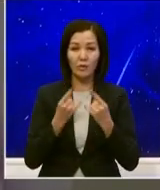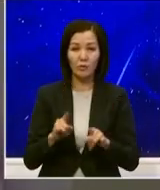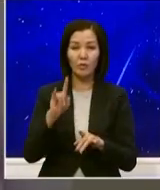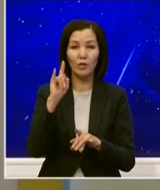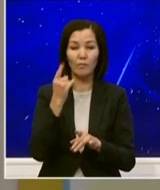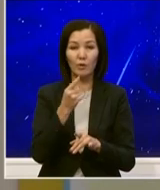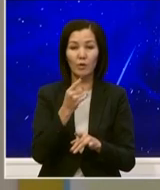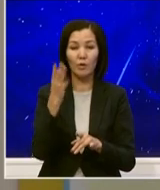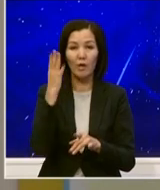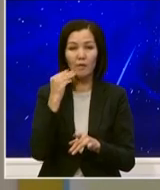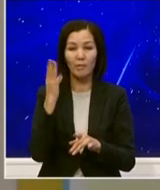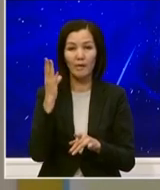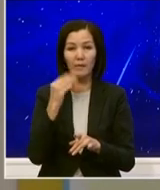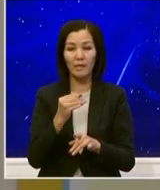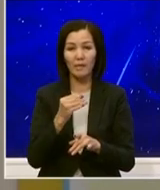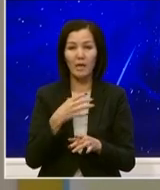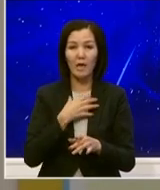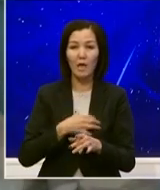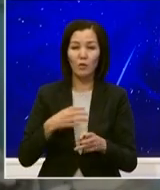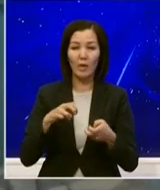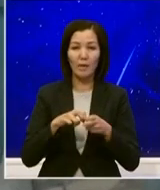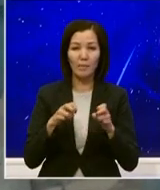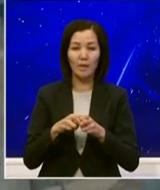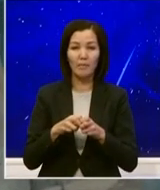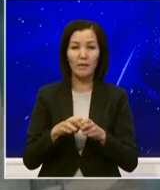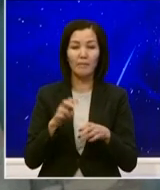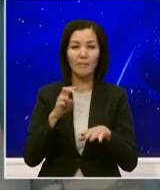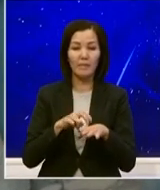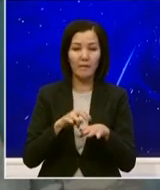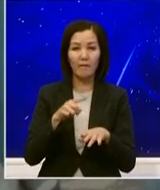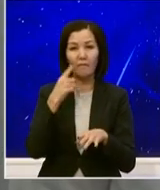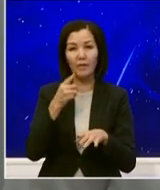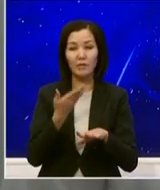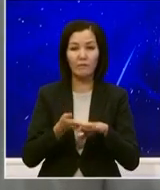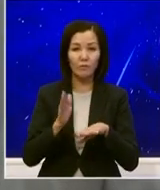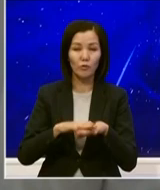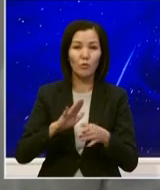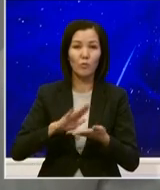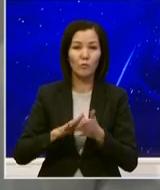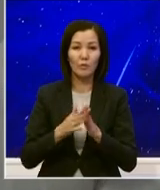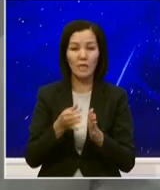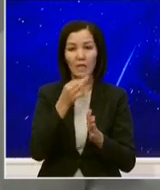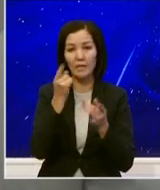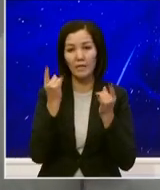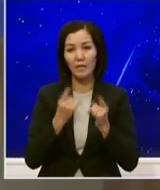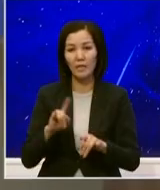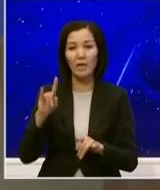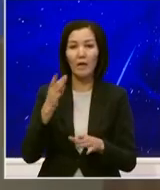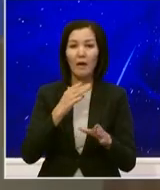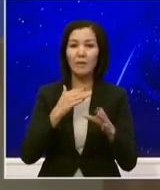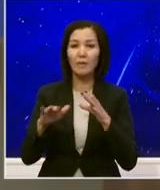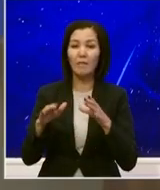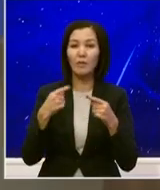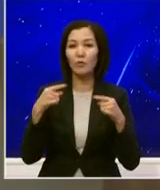больницы города Алматы было одной из актуальных проблем. По словам врачей, в сложных условиях роженицы недоношенных детей приходилось отправлять в